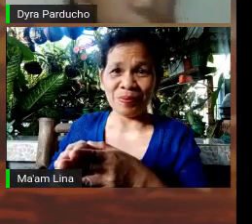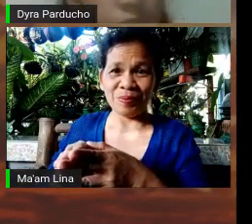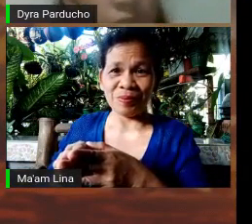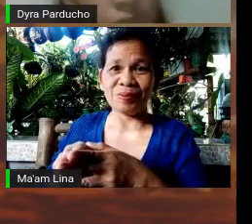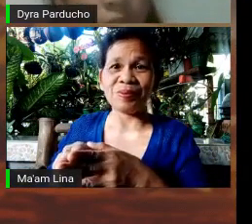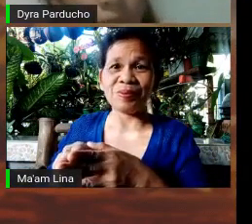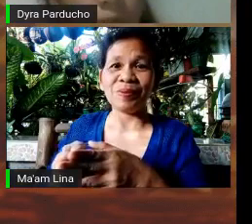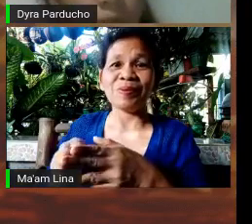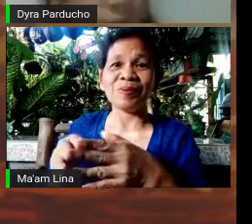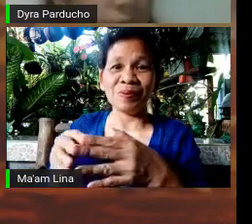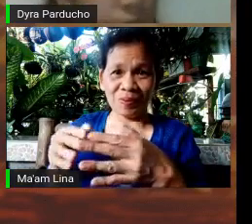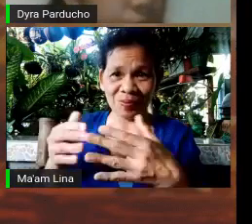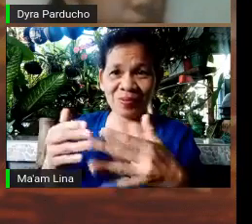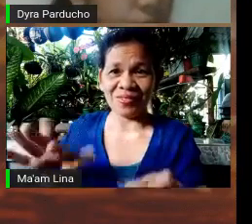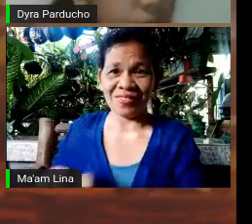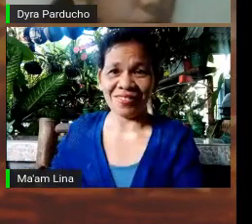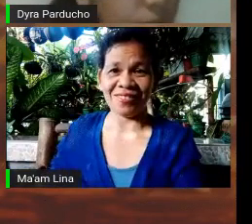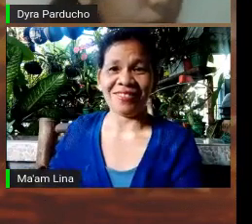Sige po.